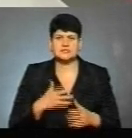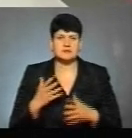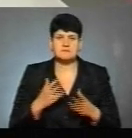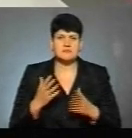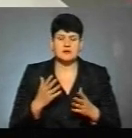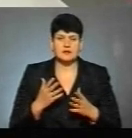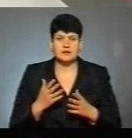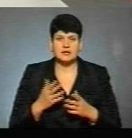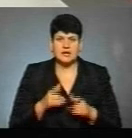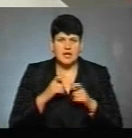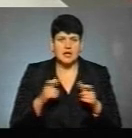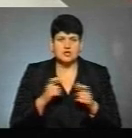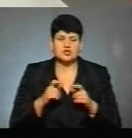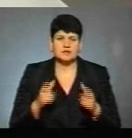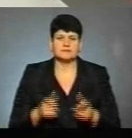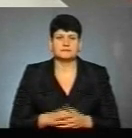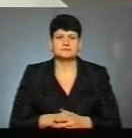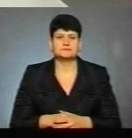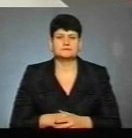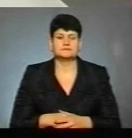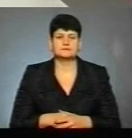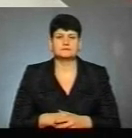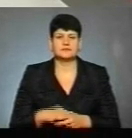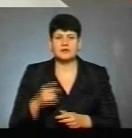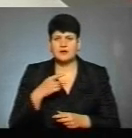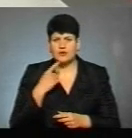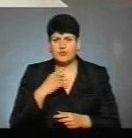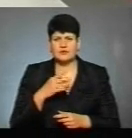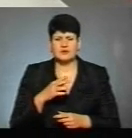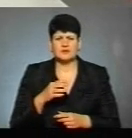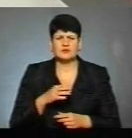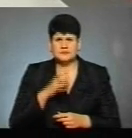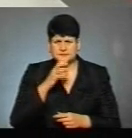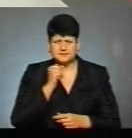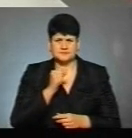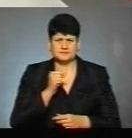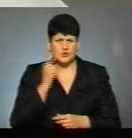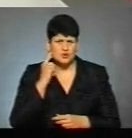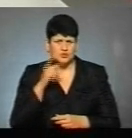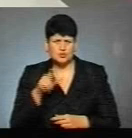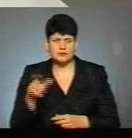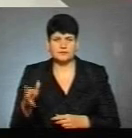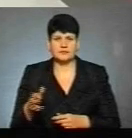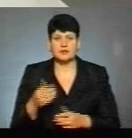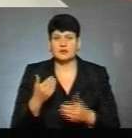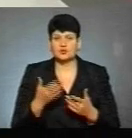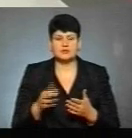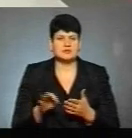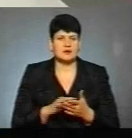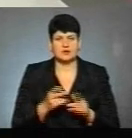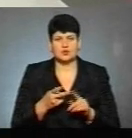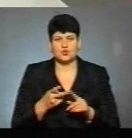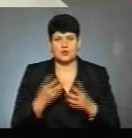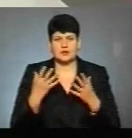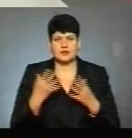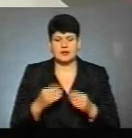запалений, чого-то, кричить там. Я кажу, та стой, слухай. Ну, от. І тут бак, ну, його на другий